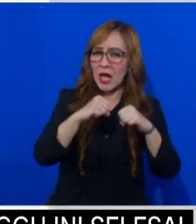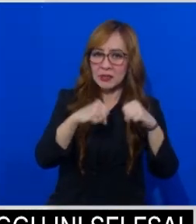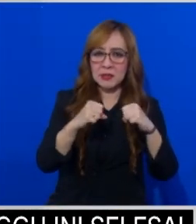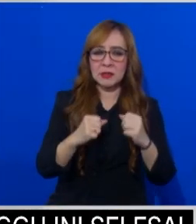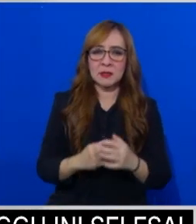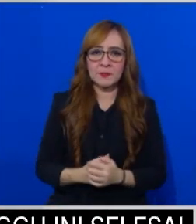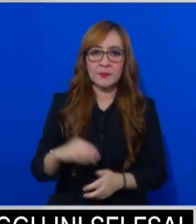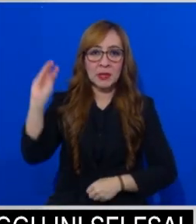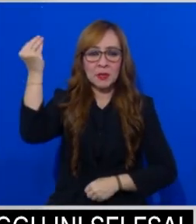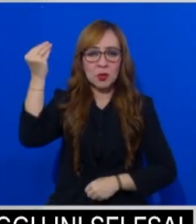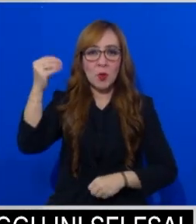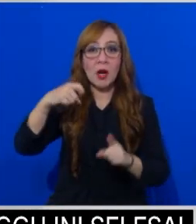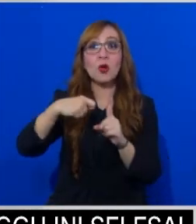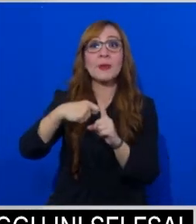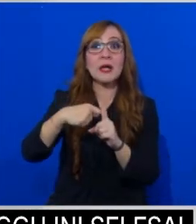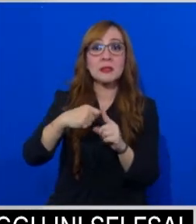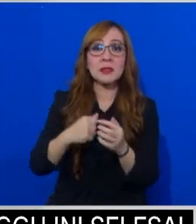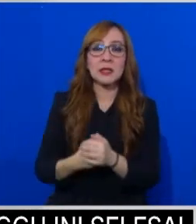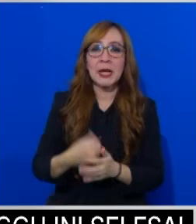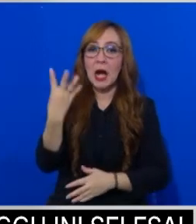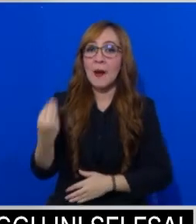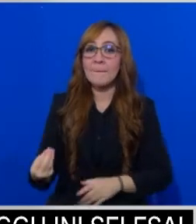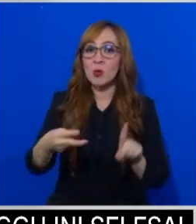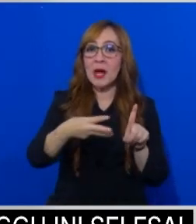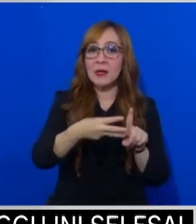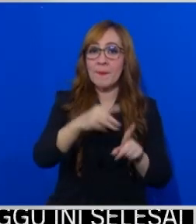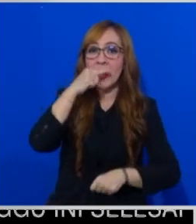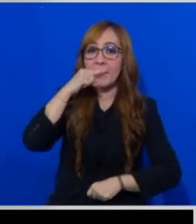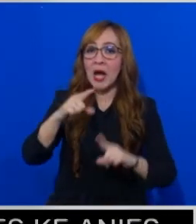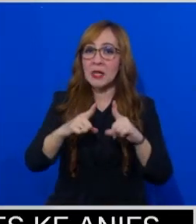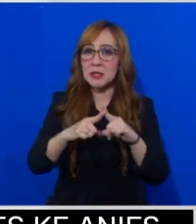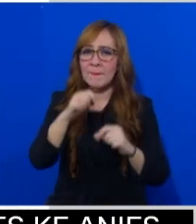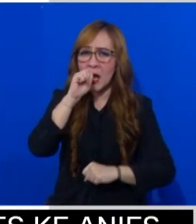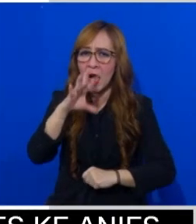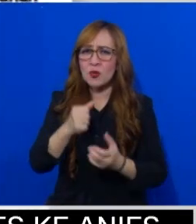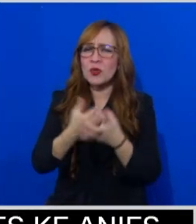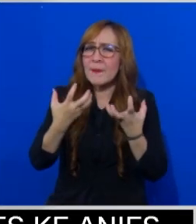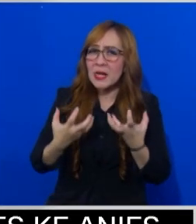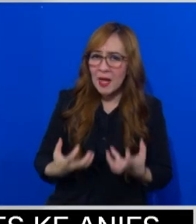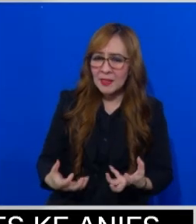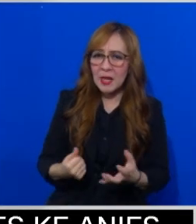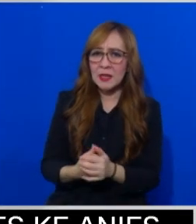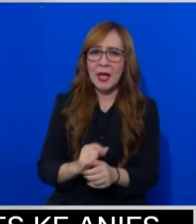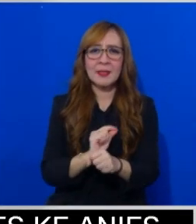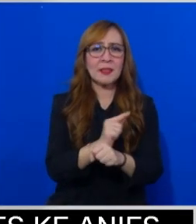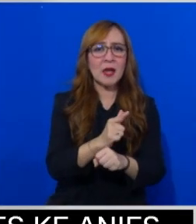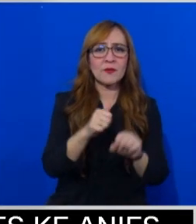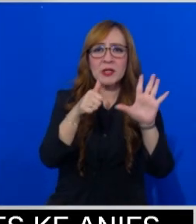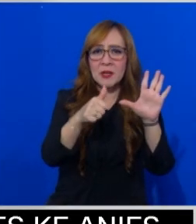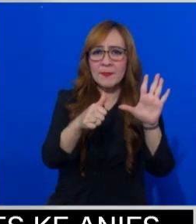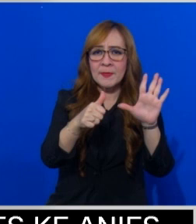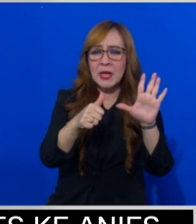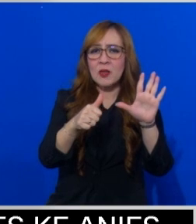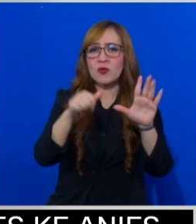Ketua Koperasi Persaudaraan Warga Kampung Bayam, Asep Suwenda, mengaku keberatan dengan tarif Rp615